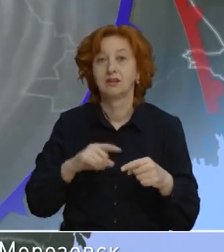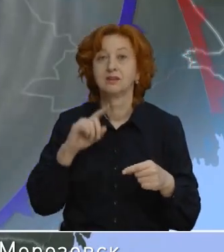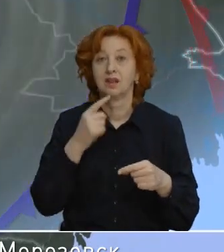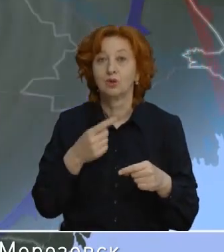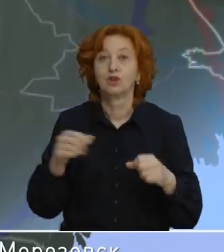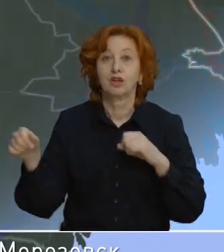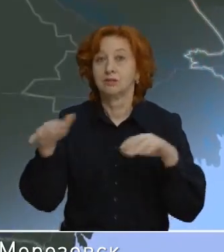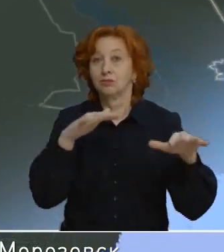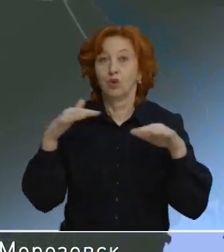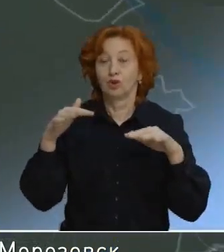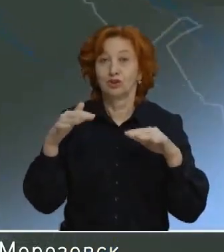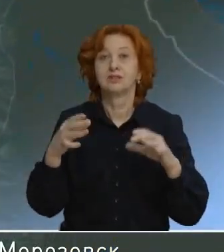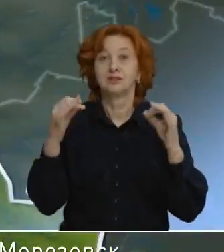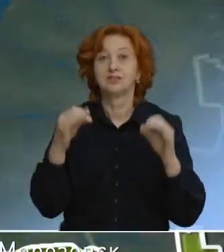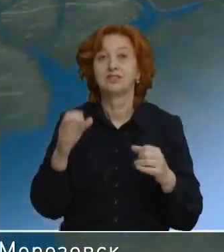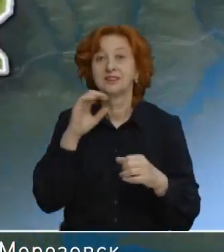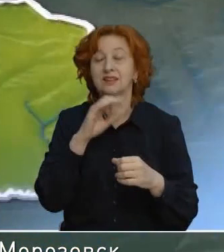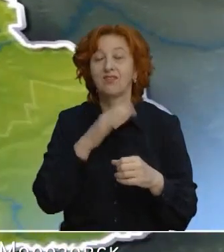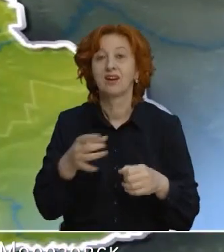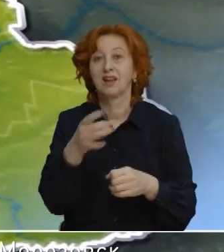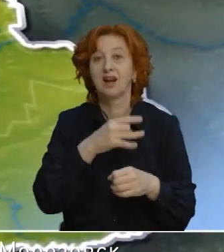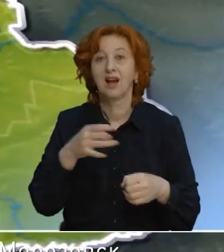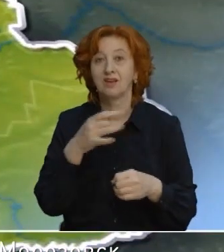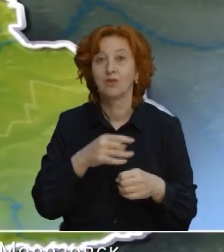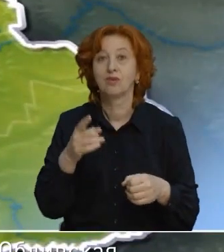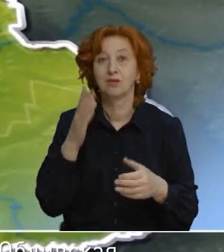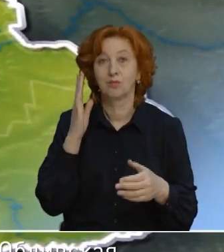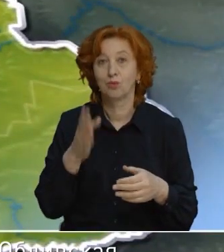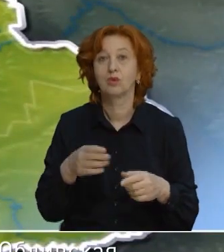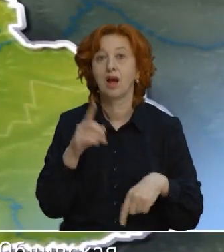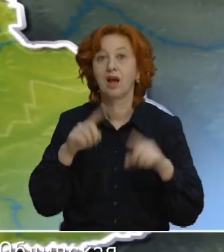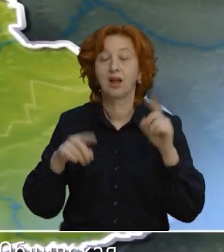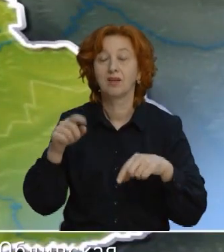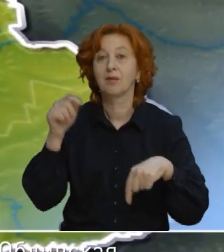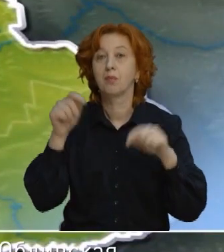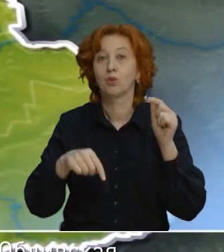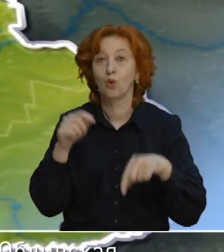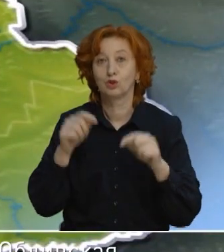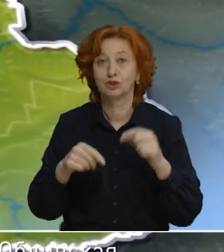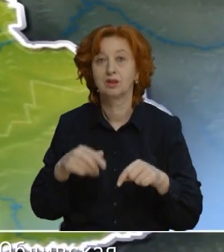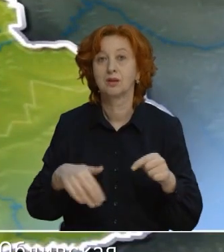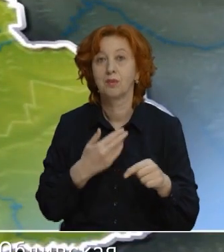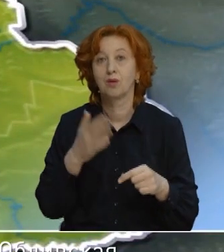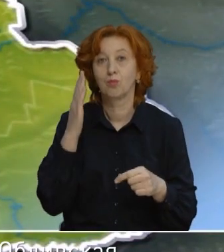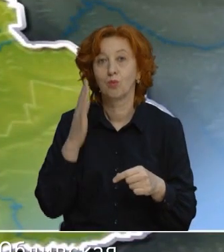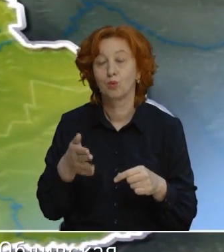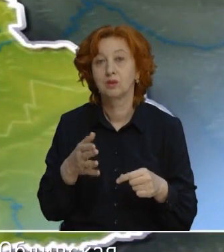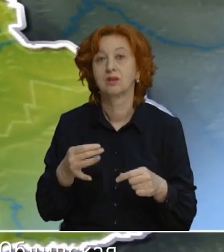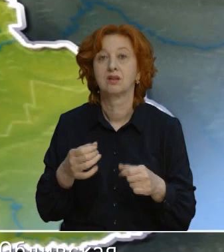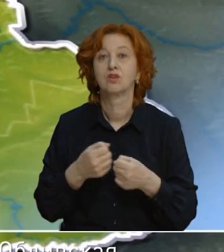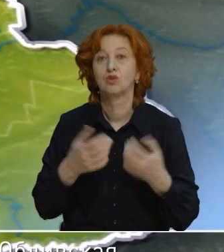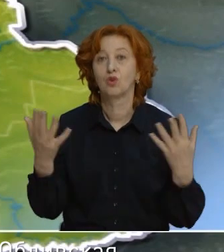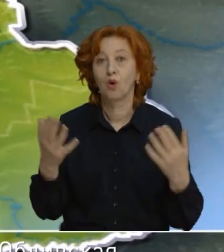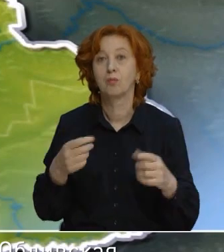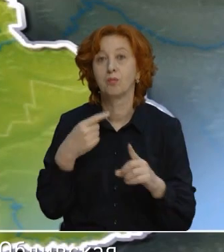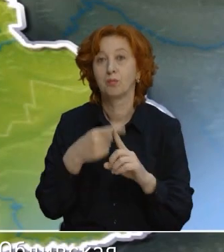солнцу прогреть воздух. В северных районах облачно с прояснениями, кратковременные дожди. Температура воздуха ночью плюс 3, плюс